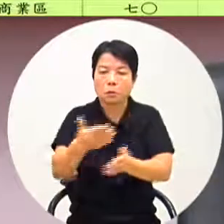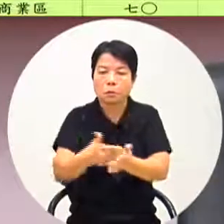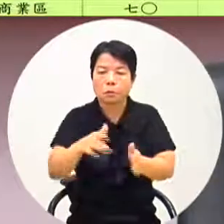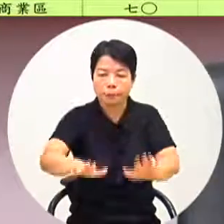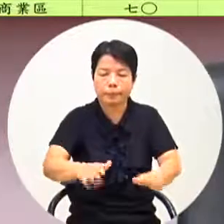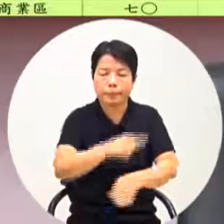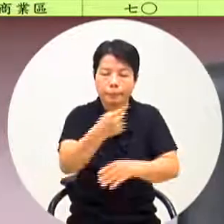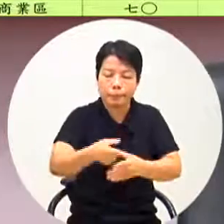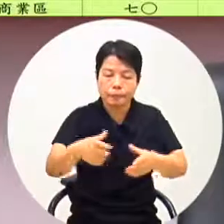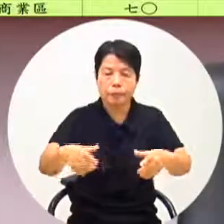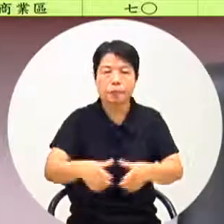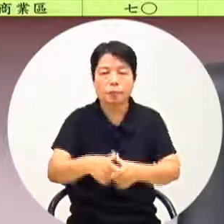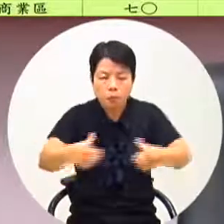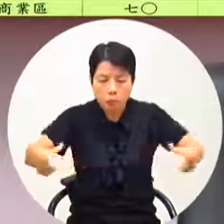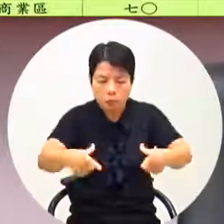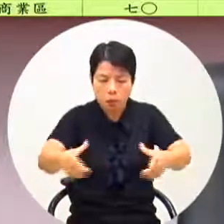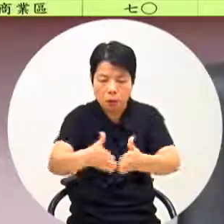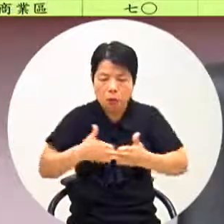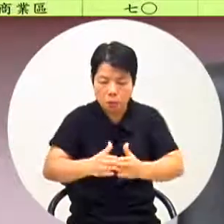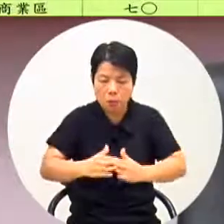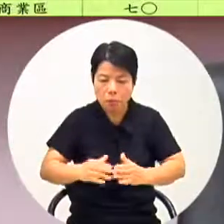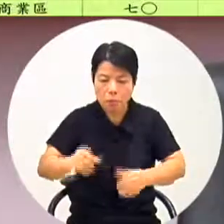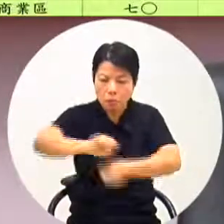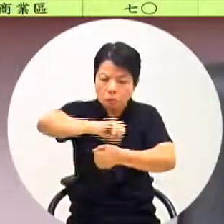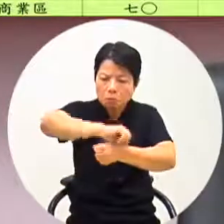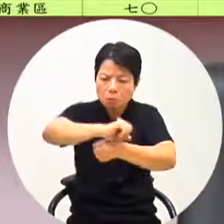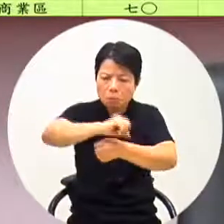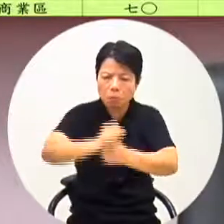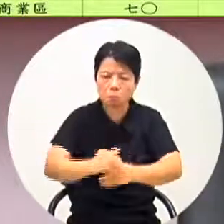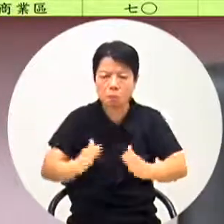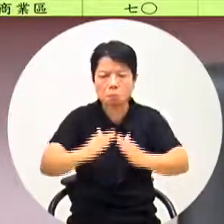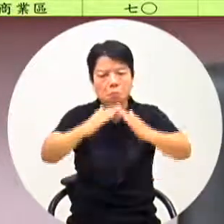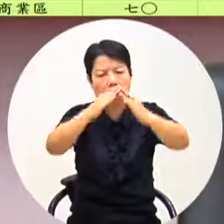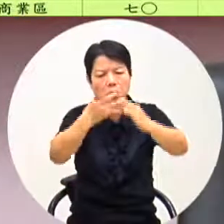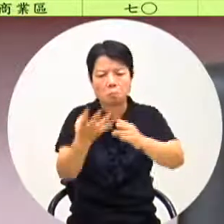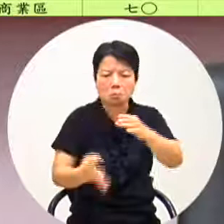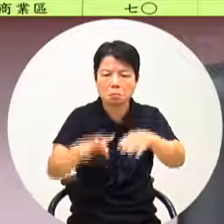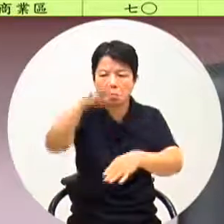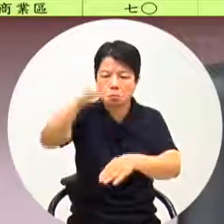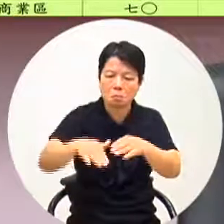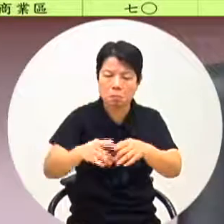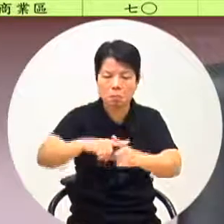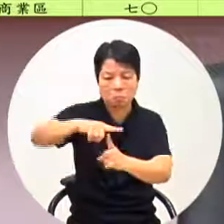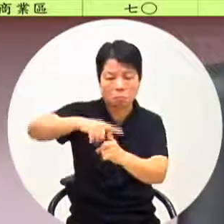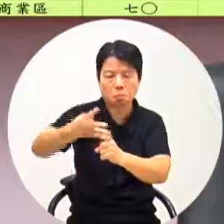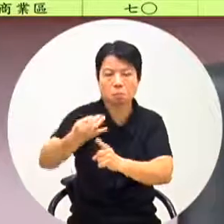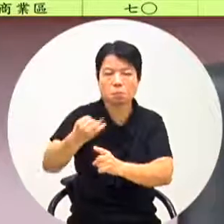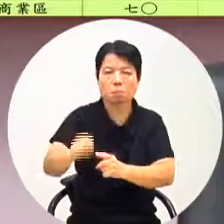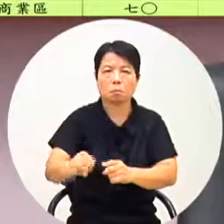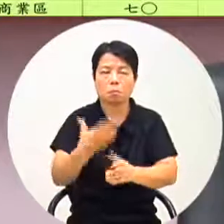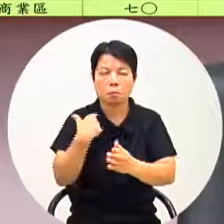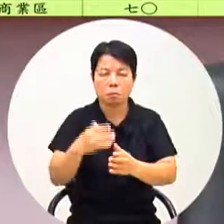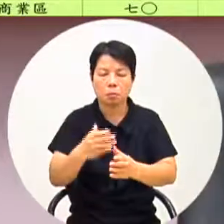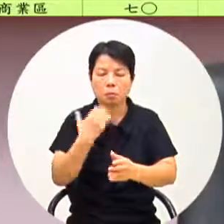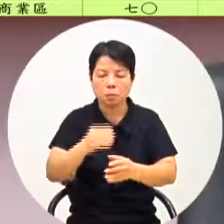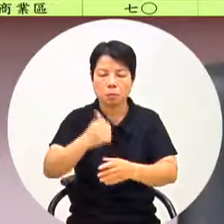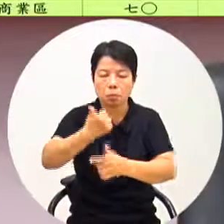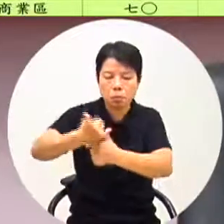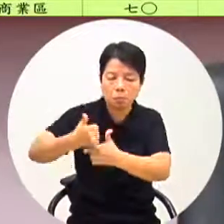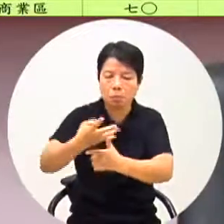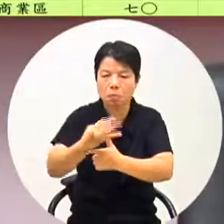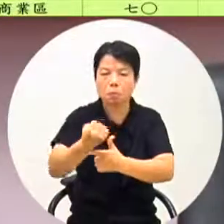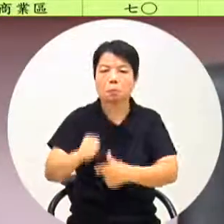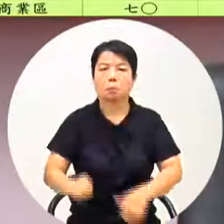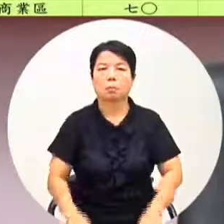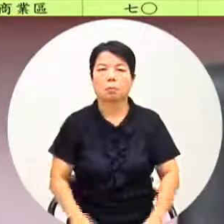影响到会当起偌高呐，起偌的跟建蔽率是不一样的哈，就是容量大概可以容多少啦。我想首先请问一下